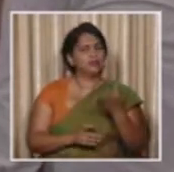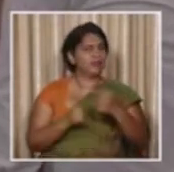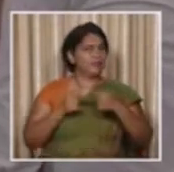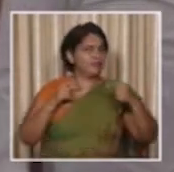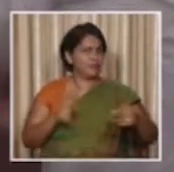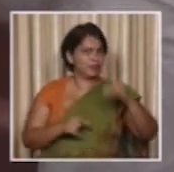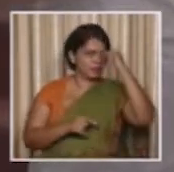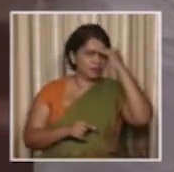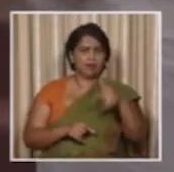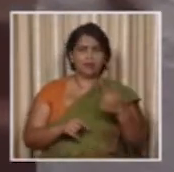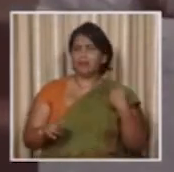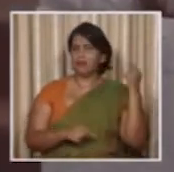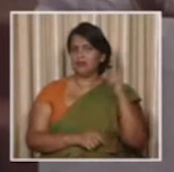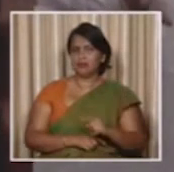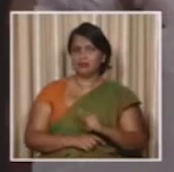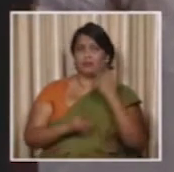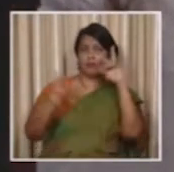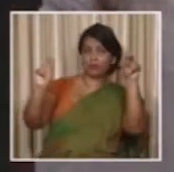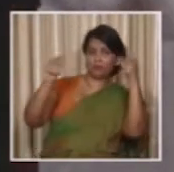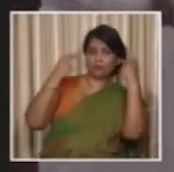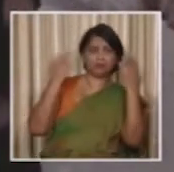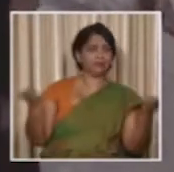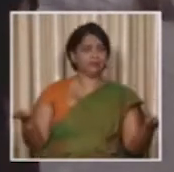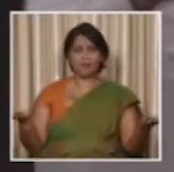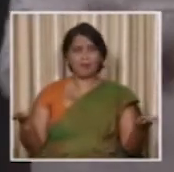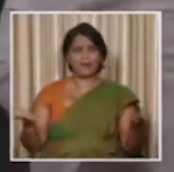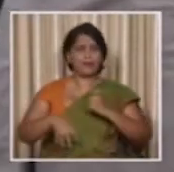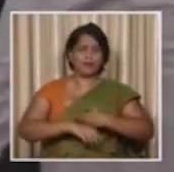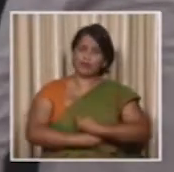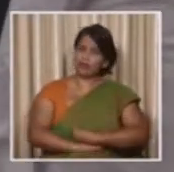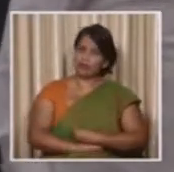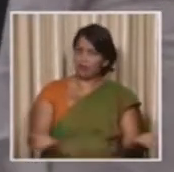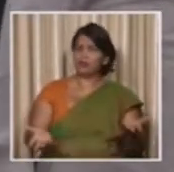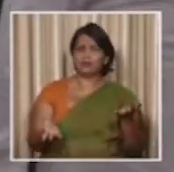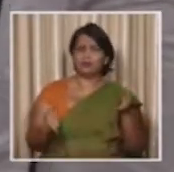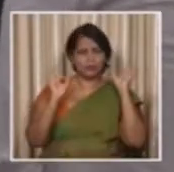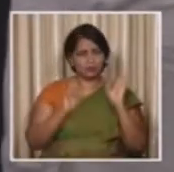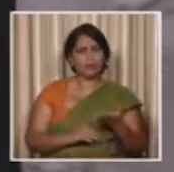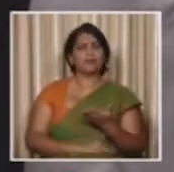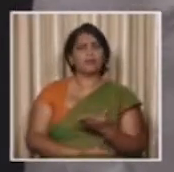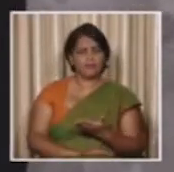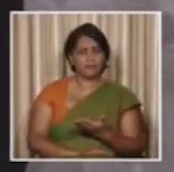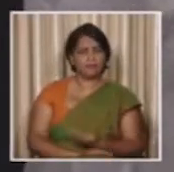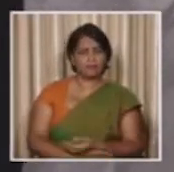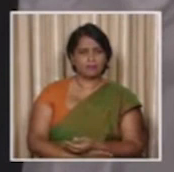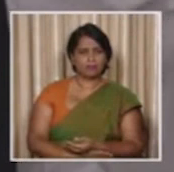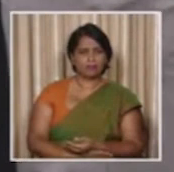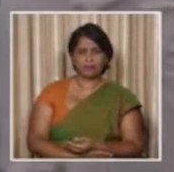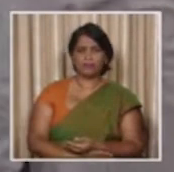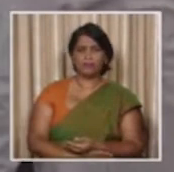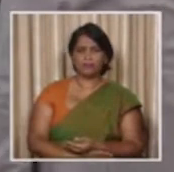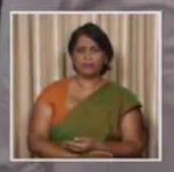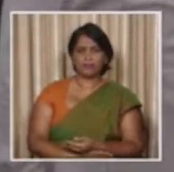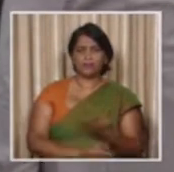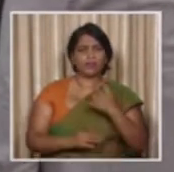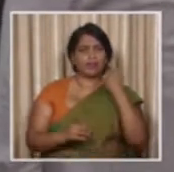විපක්ෂ නායකතුමා මෙතනට ඇවිල්ලා මේ ෂෝ එකක් දාන්නේ. මේ කාලේ නාස්ති කරන්න එපා. ඔය ගොඩාක් අය ෂෝ තමයි දාන්නේ මාතේ. ඔව්